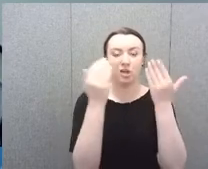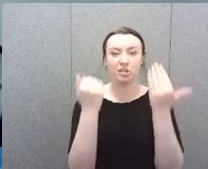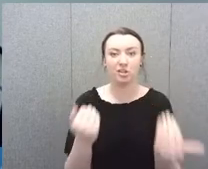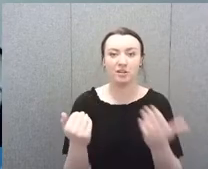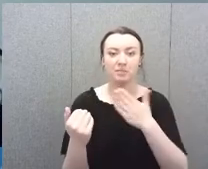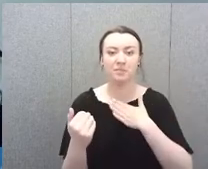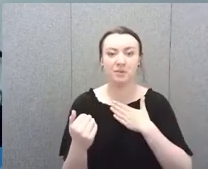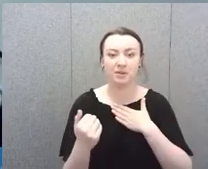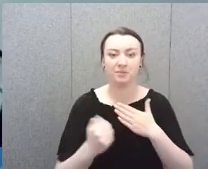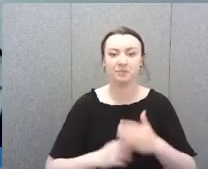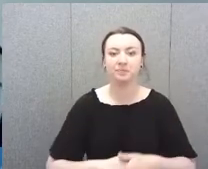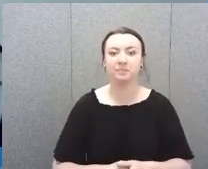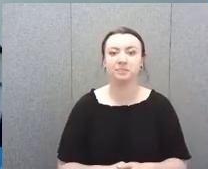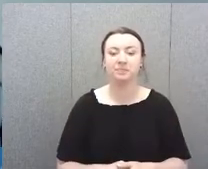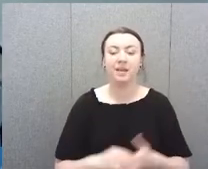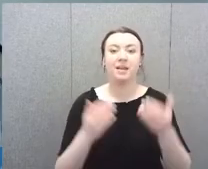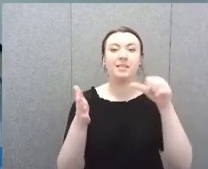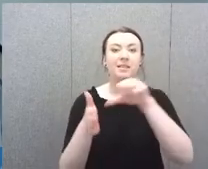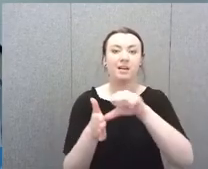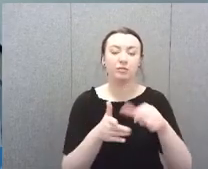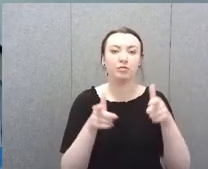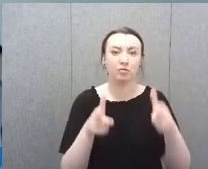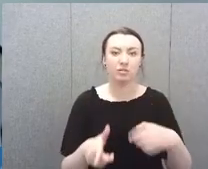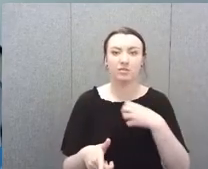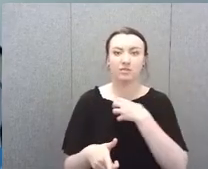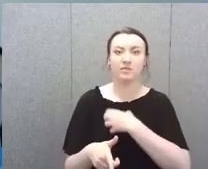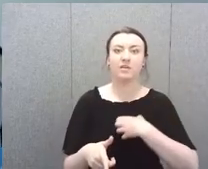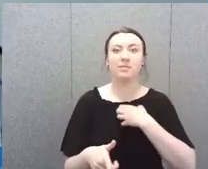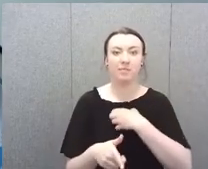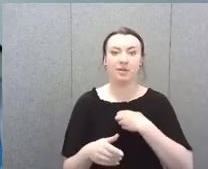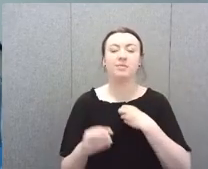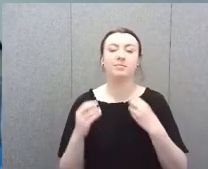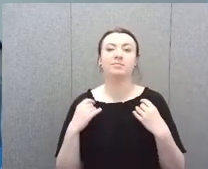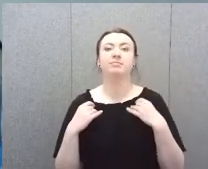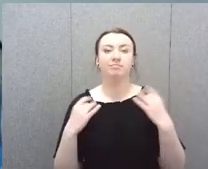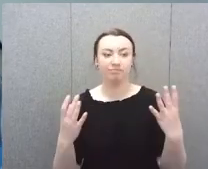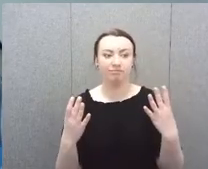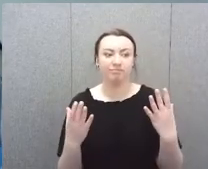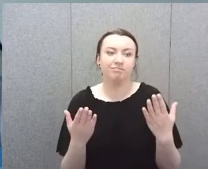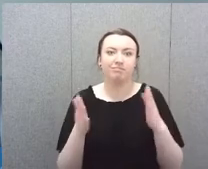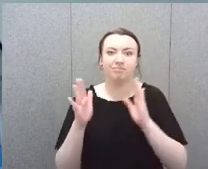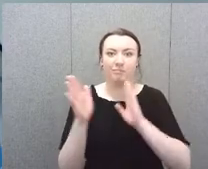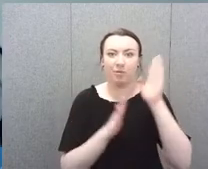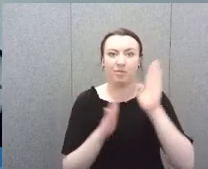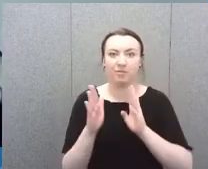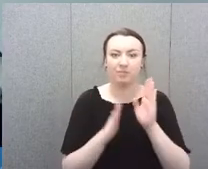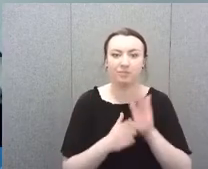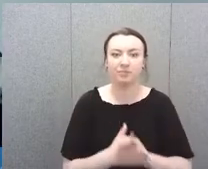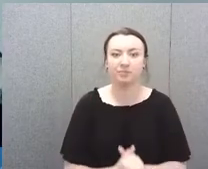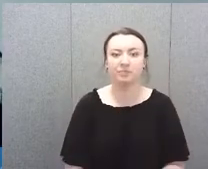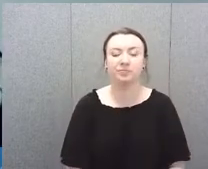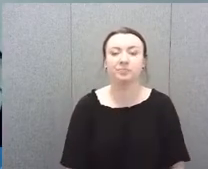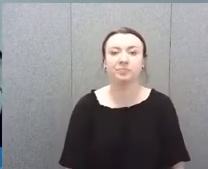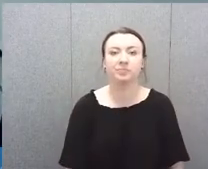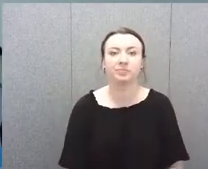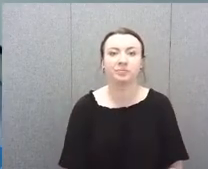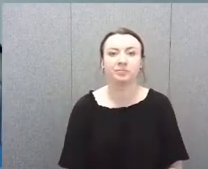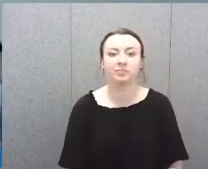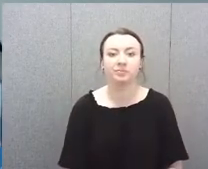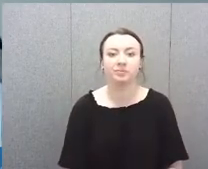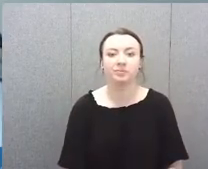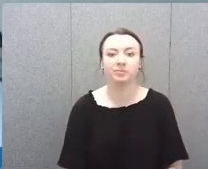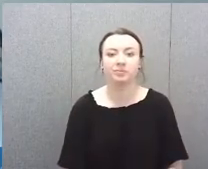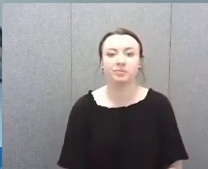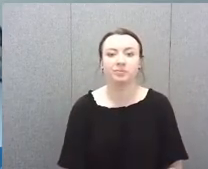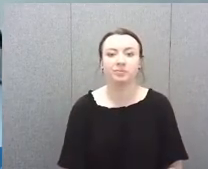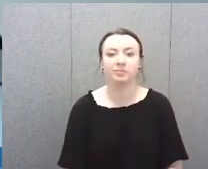этой очень важной сессии, в этом мероприятии. Я твердо верю в то, что гендерное равенство